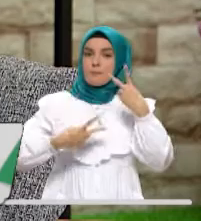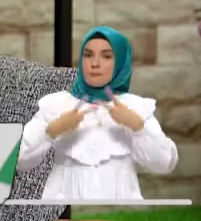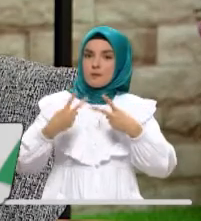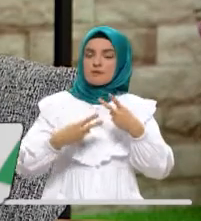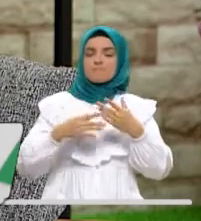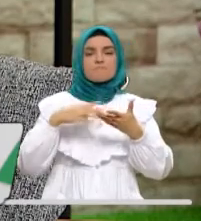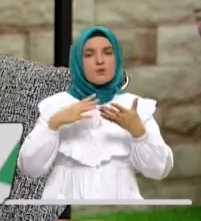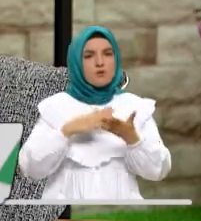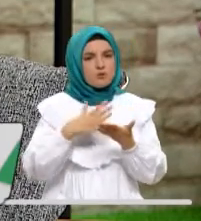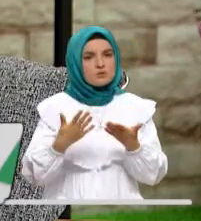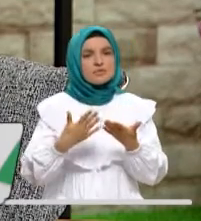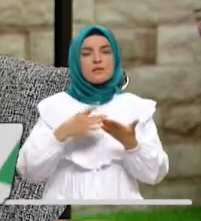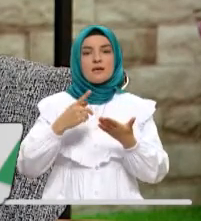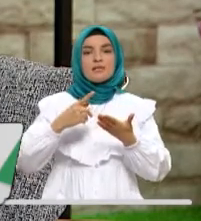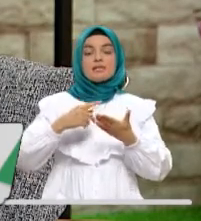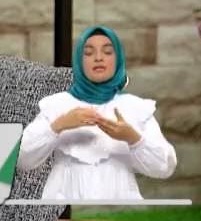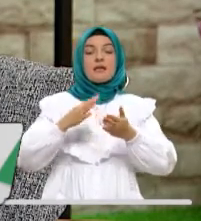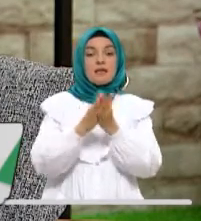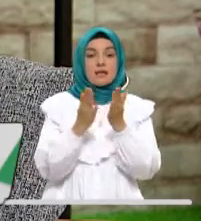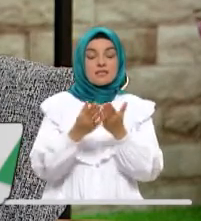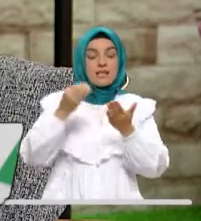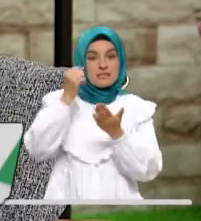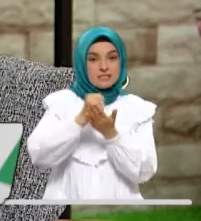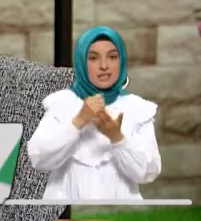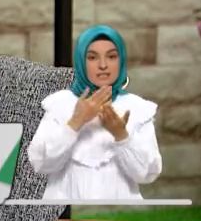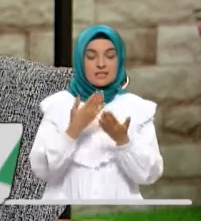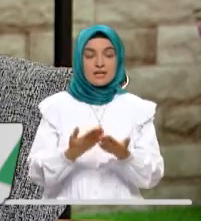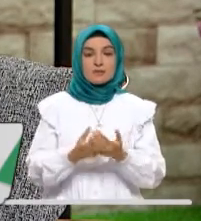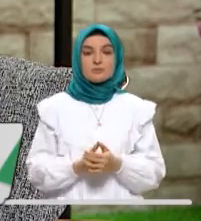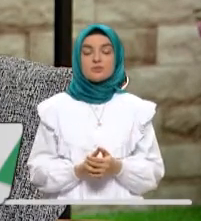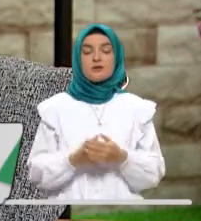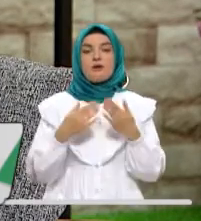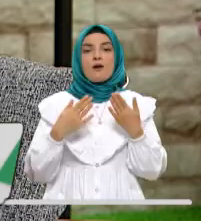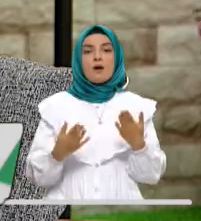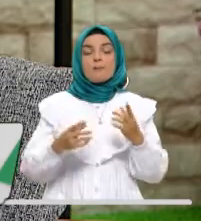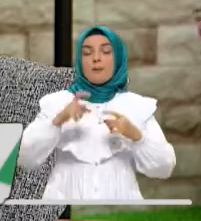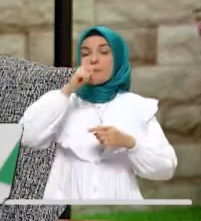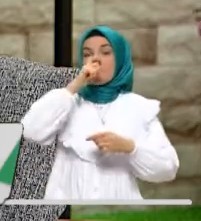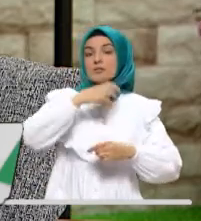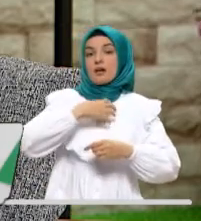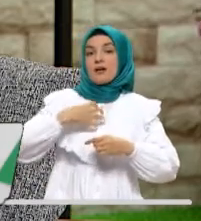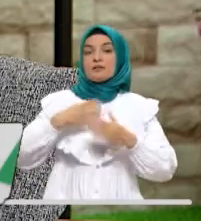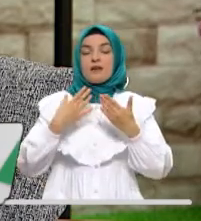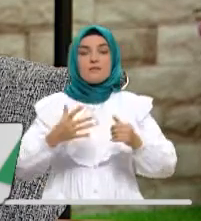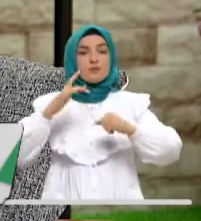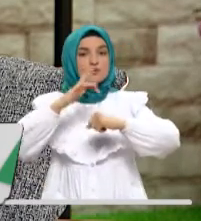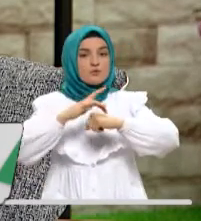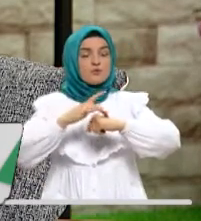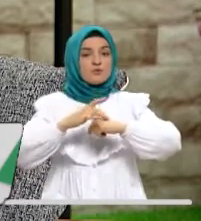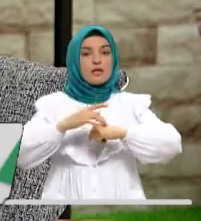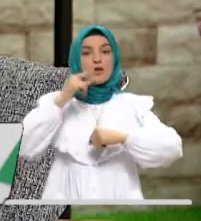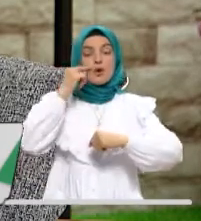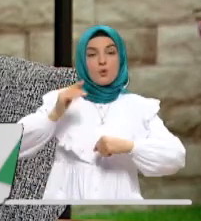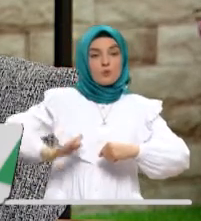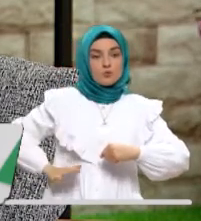güzel ya da sipariş ürünü eserler yayınlanmış bu ülkede padişah anaları üzerine. Ancak padişah anneleri evet ülkeleri oğulları tahta